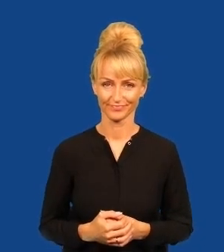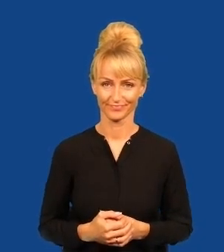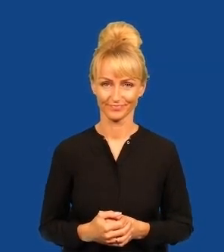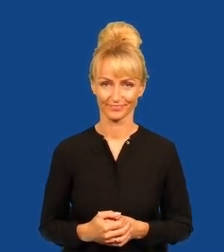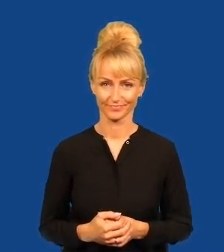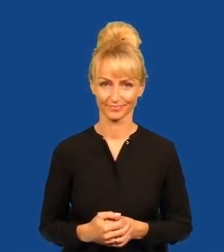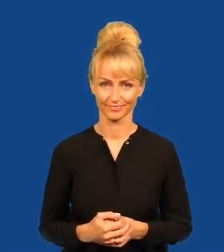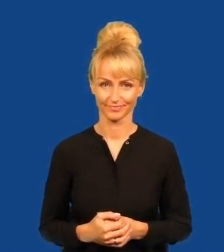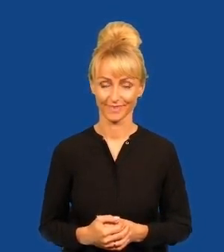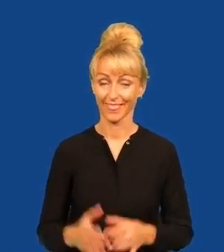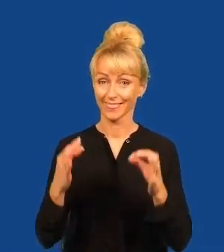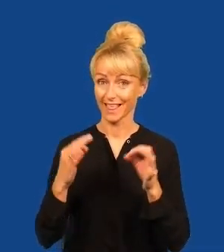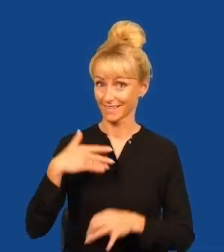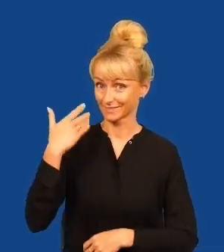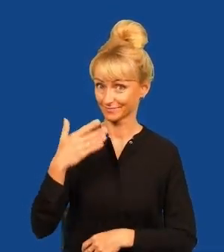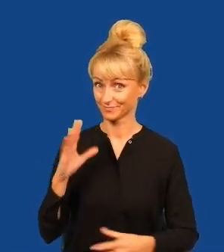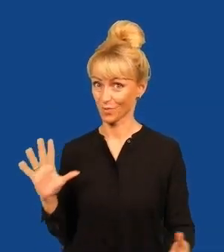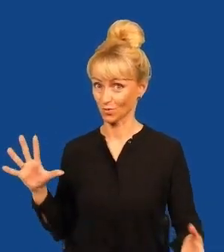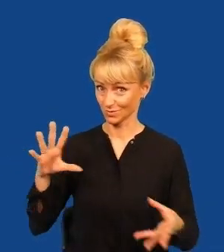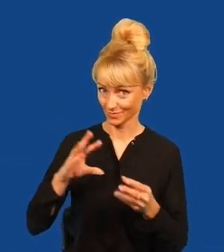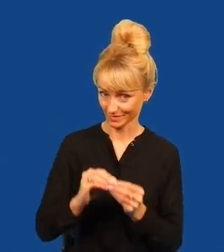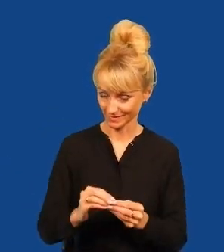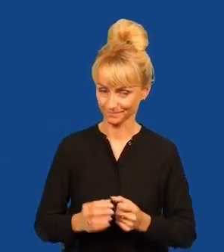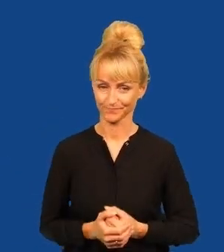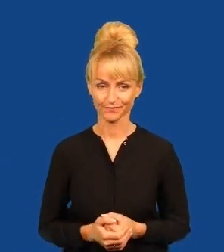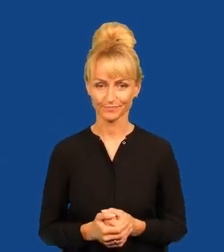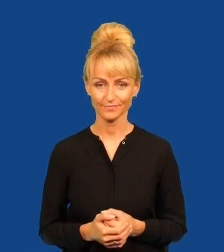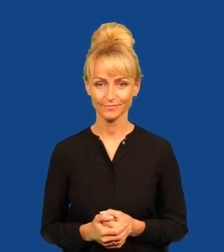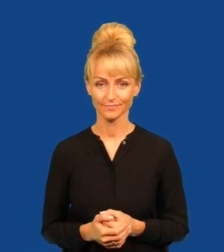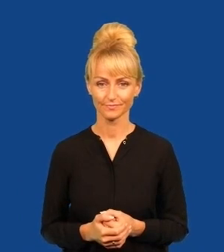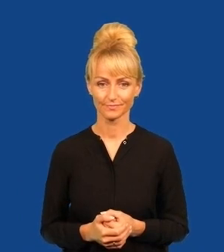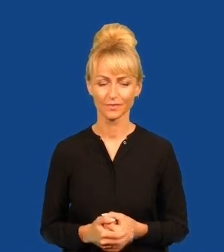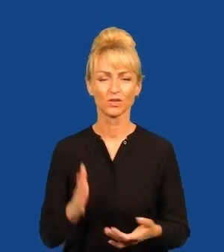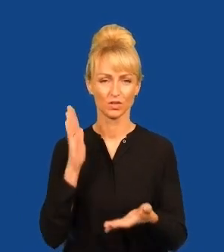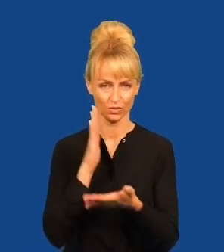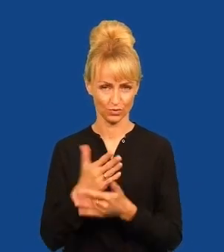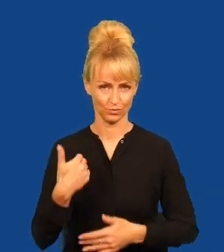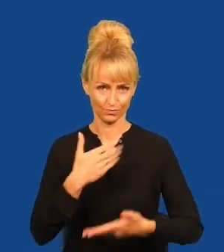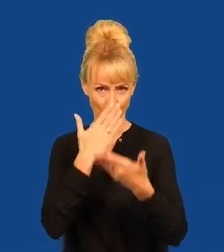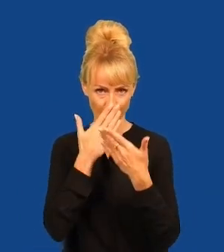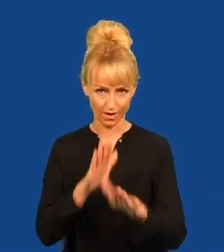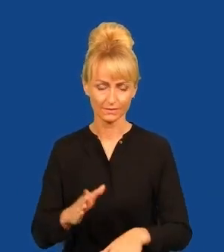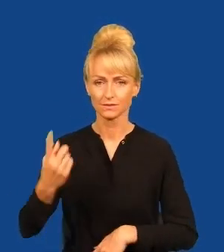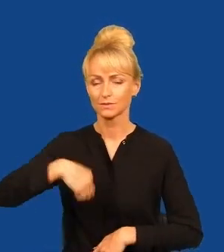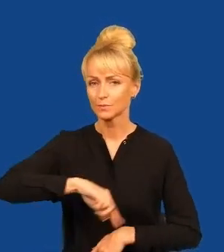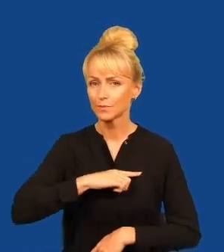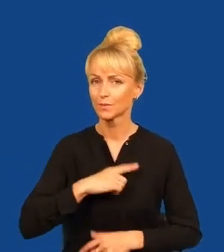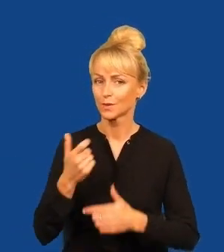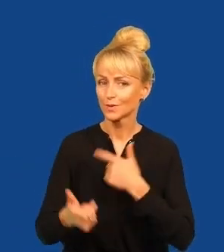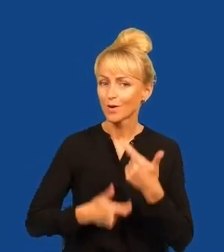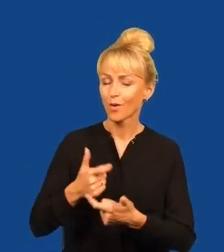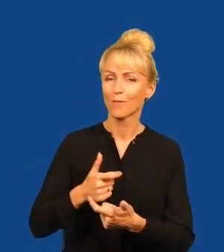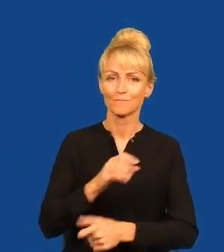Czas na podsumowanie tej mojej rocznej podróży. Pokazałem Wam, w jaki sposób projektujemy doświadczenia użytkownika,